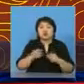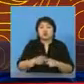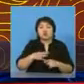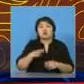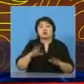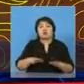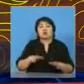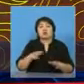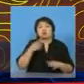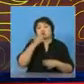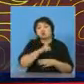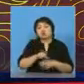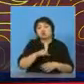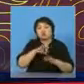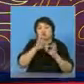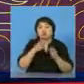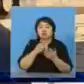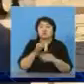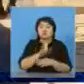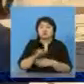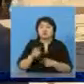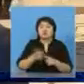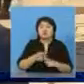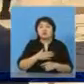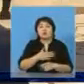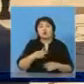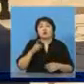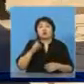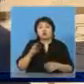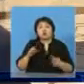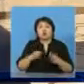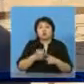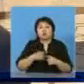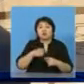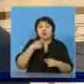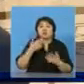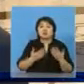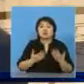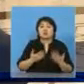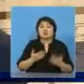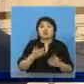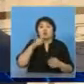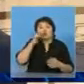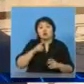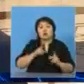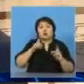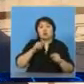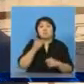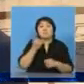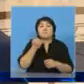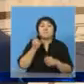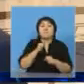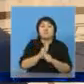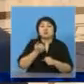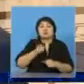мына шет мемлекеттерде өзінің өнерлерін көрсетуде. Біздің хор ұжымы биылғы айтатын болсақ, биылғыны Украинаға барып бас жүлде алып келді,